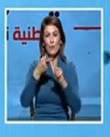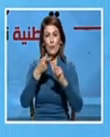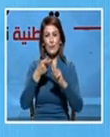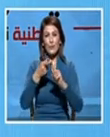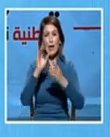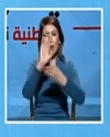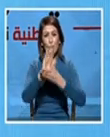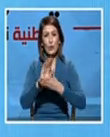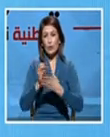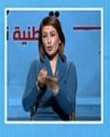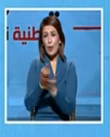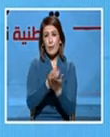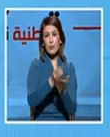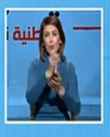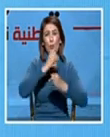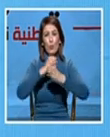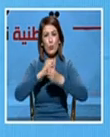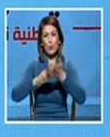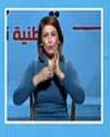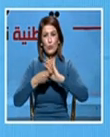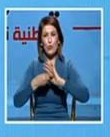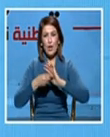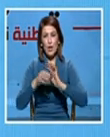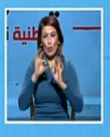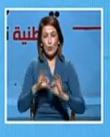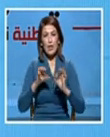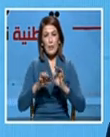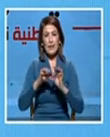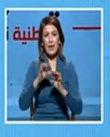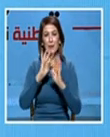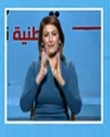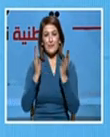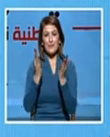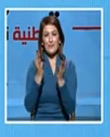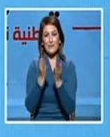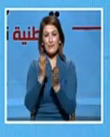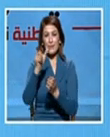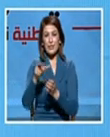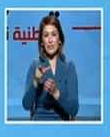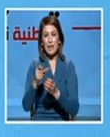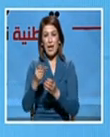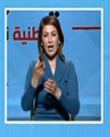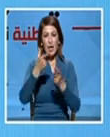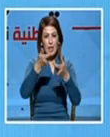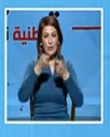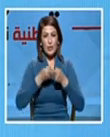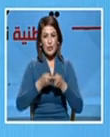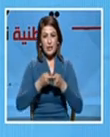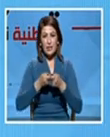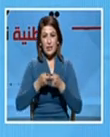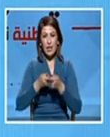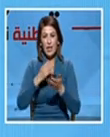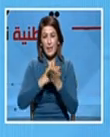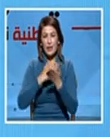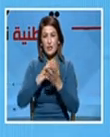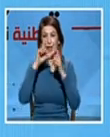بتاعنا وعملنا حتى معناتها العماده خذات على عاتقها مش شريت اول مستلزمات الوقايه ووزعتهم